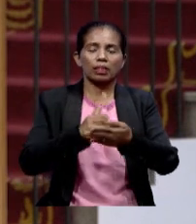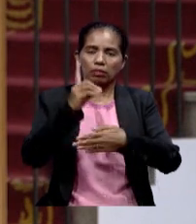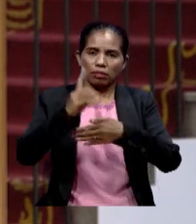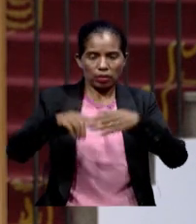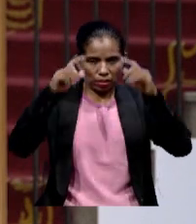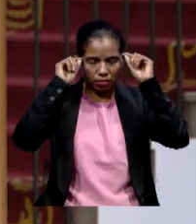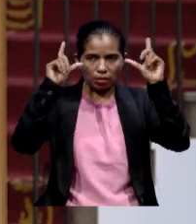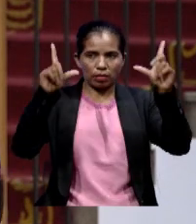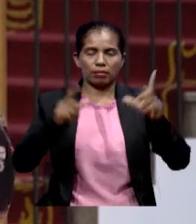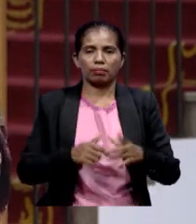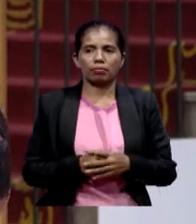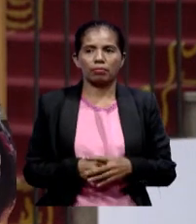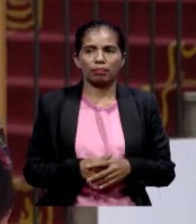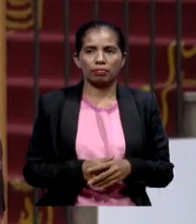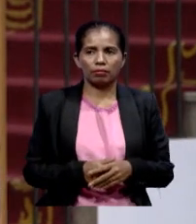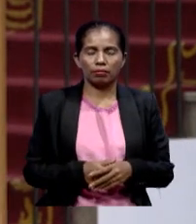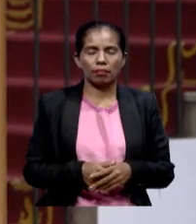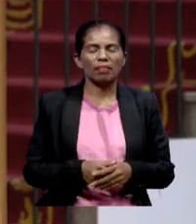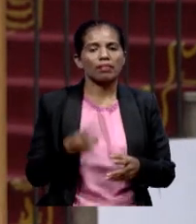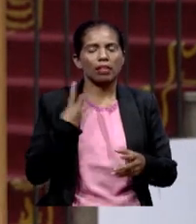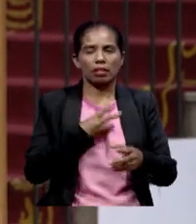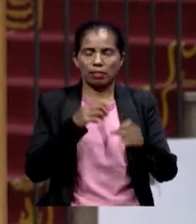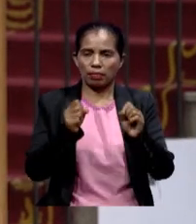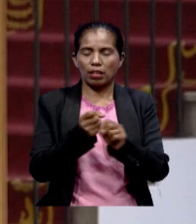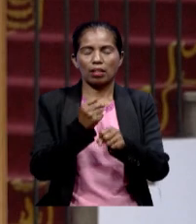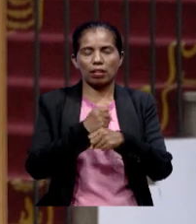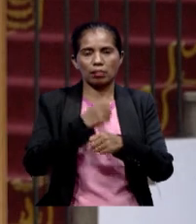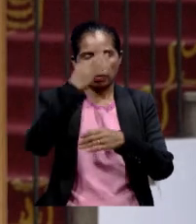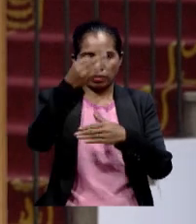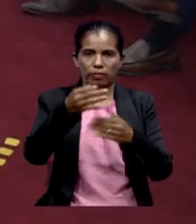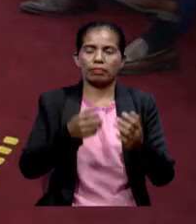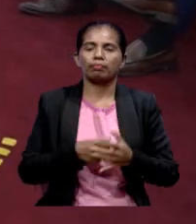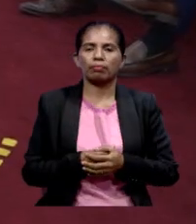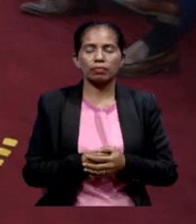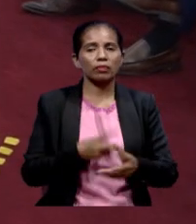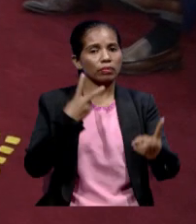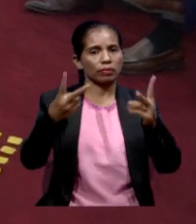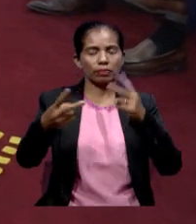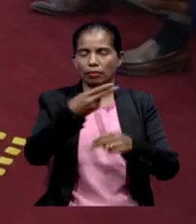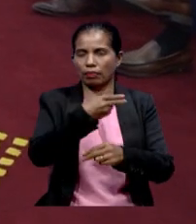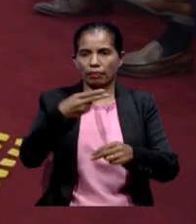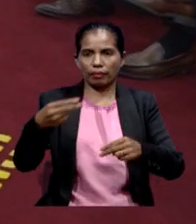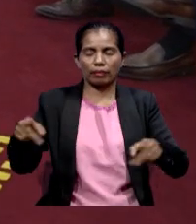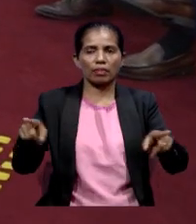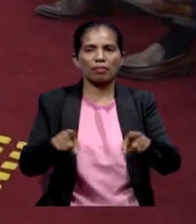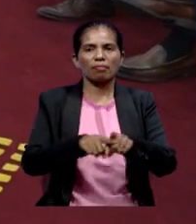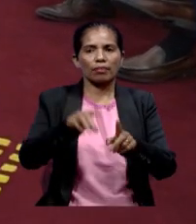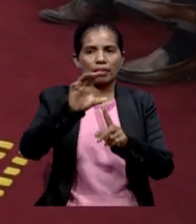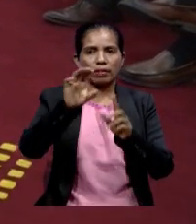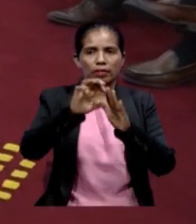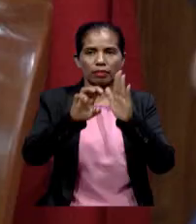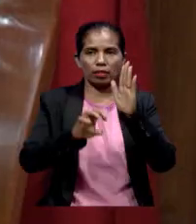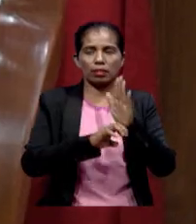Nah, lebih ke situ arahnya nanti. Apa-apa yang kita bisa lakukan nanti ke depan. Visita ba Indonesia ne no dar komitmentu chef estado nian